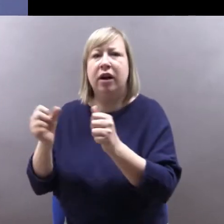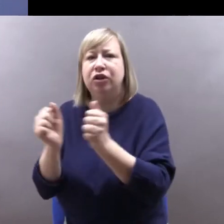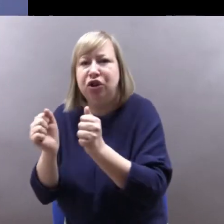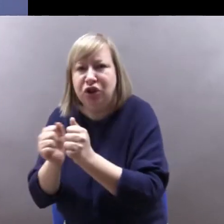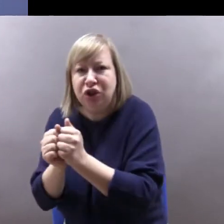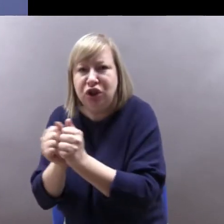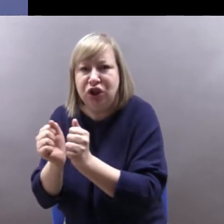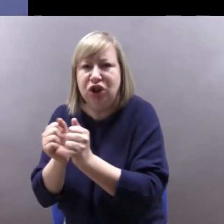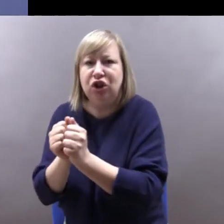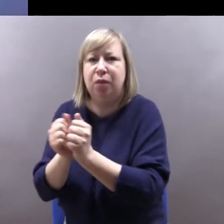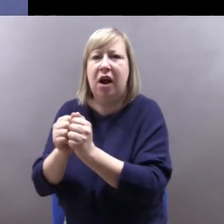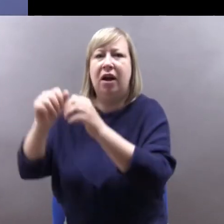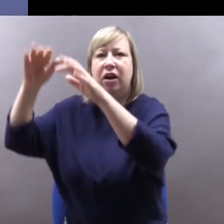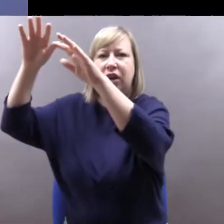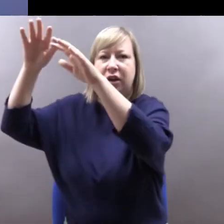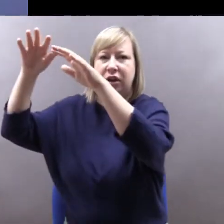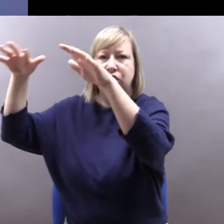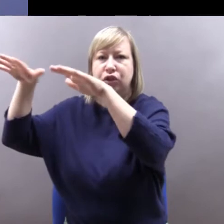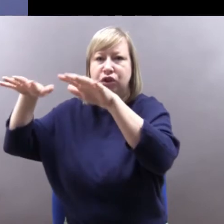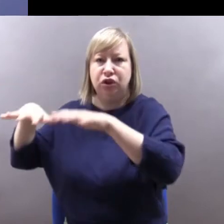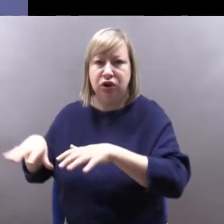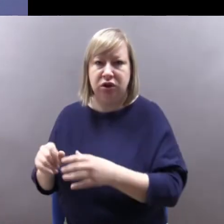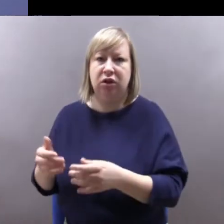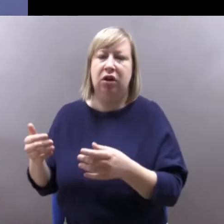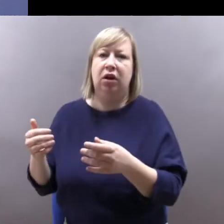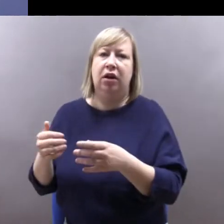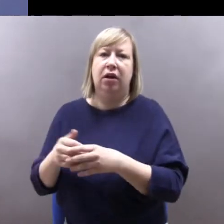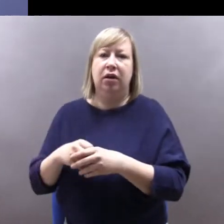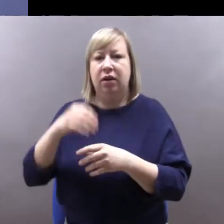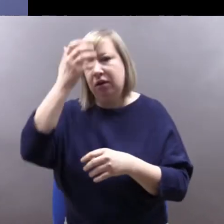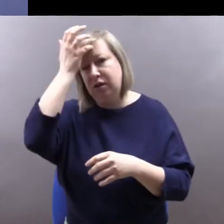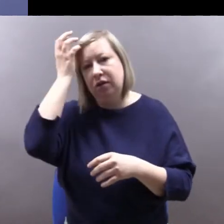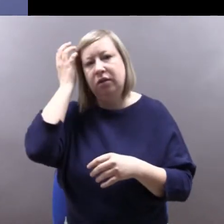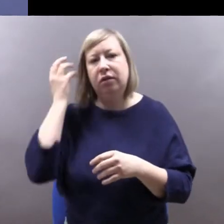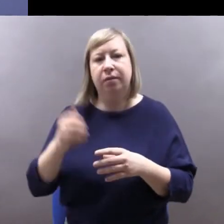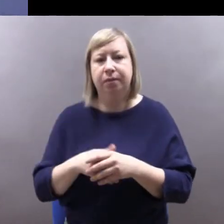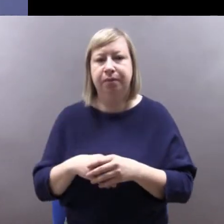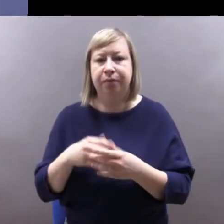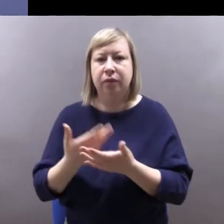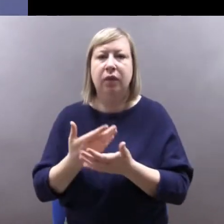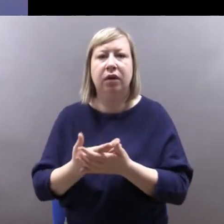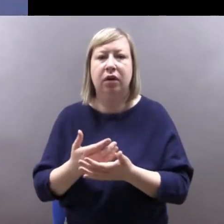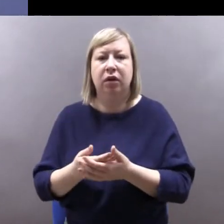często. Gdy jest zima, jest śnieg, trzeba je odśnieżać chodniki.